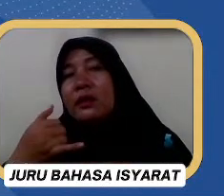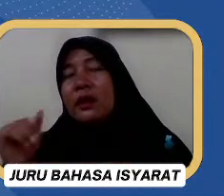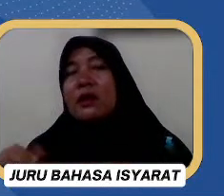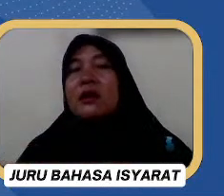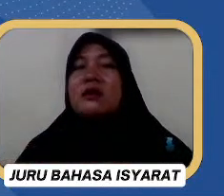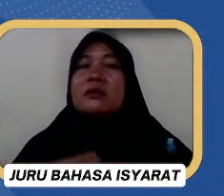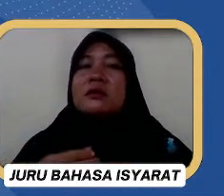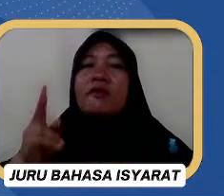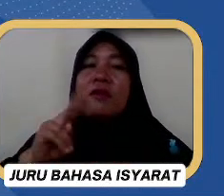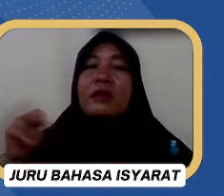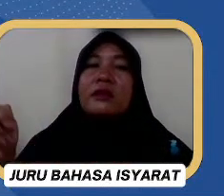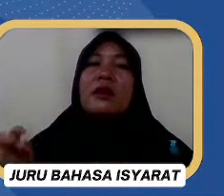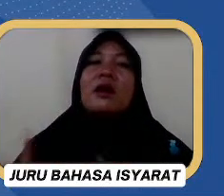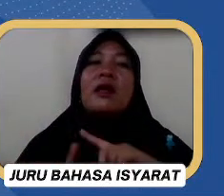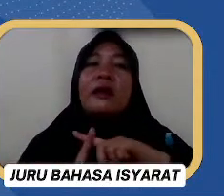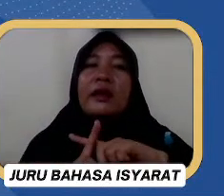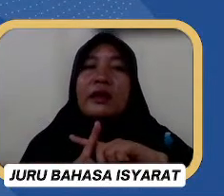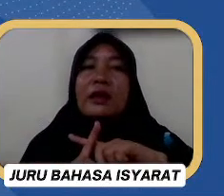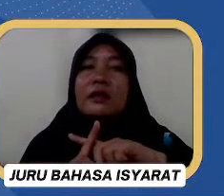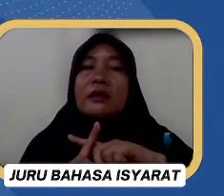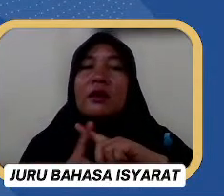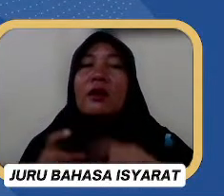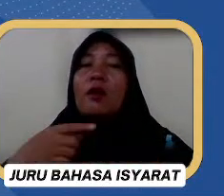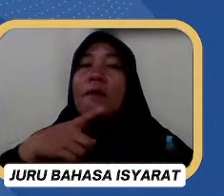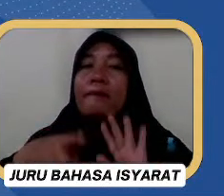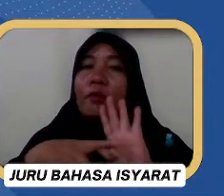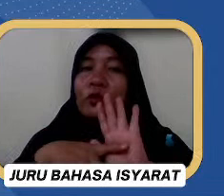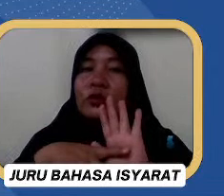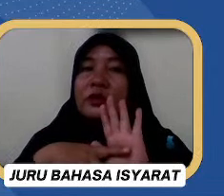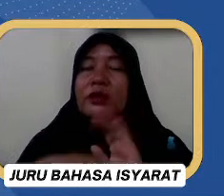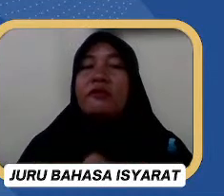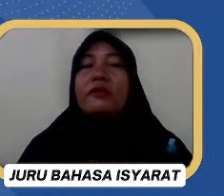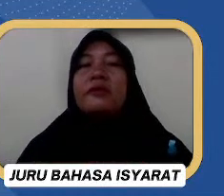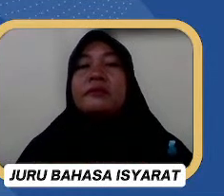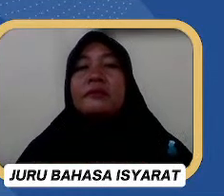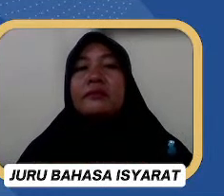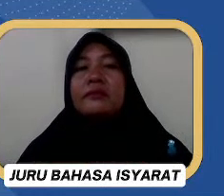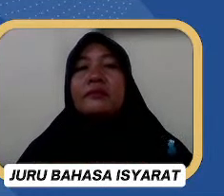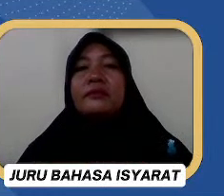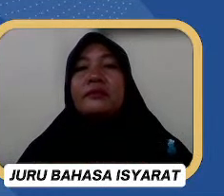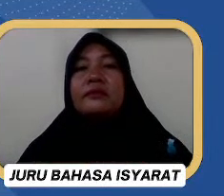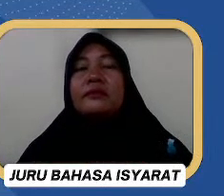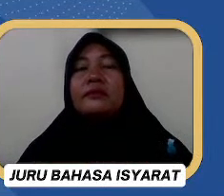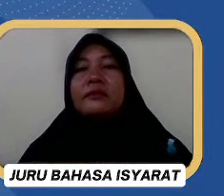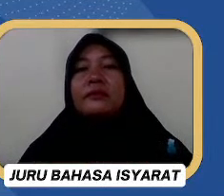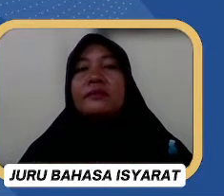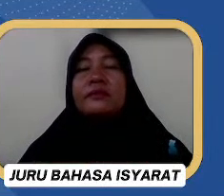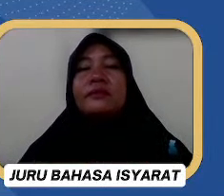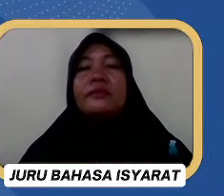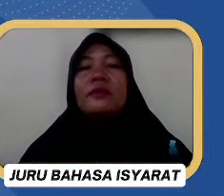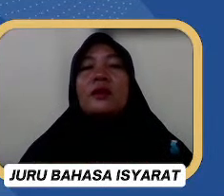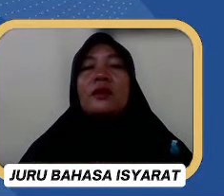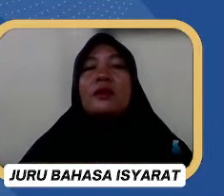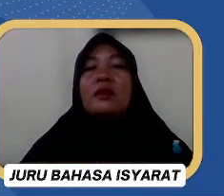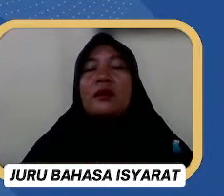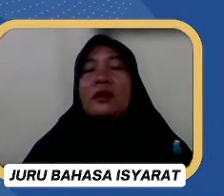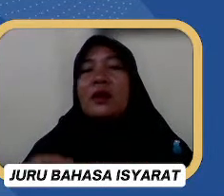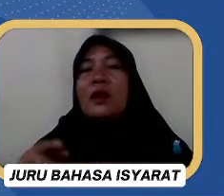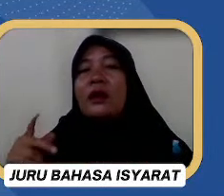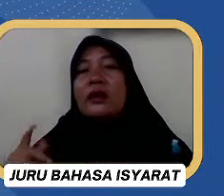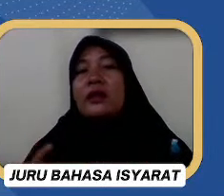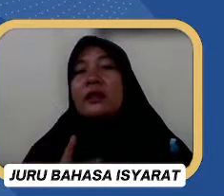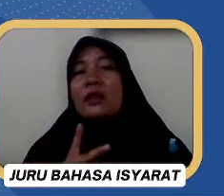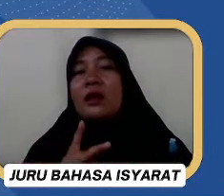tentunya beda. Nah, perbedaan itu kalau bisa ya jangan sampai terlalu mencolok. Karena pergaulan ini